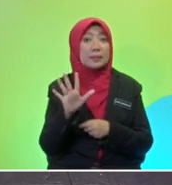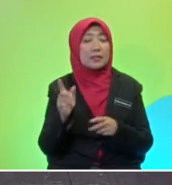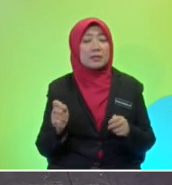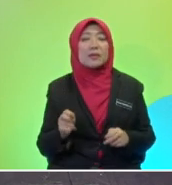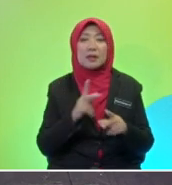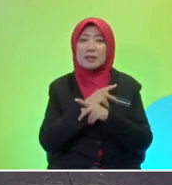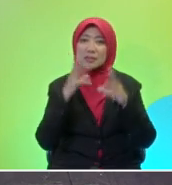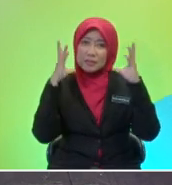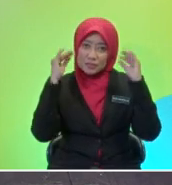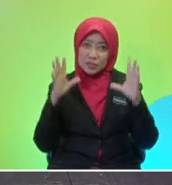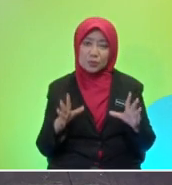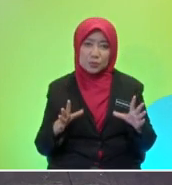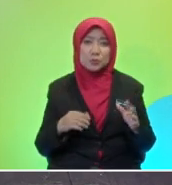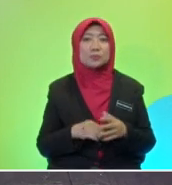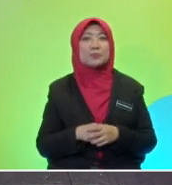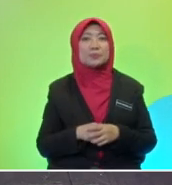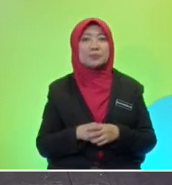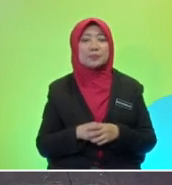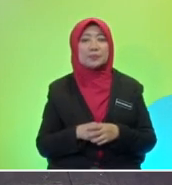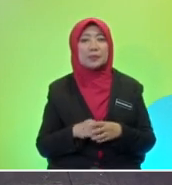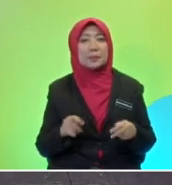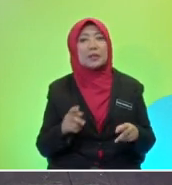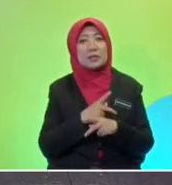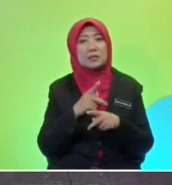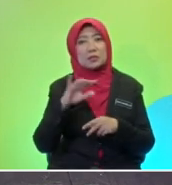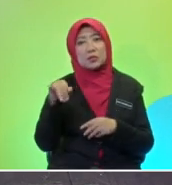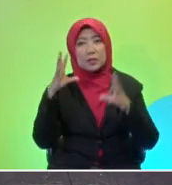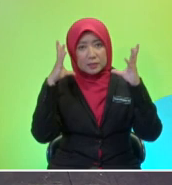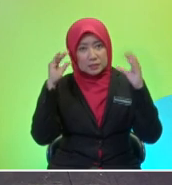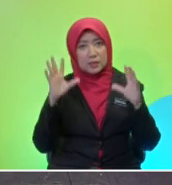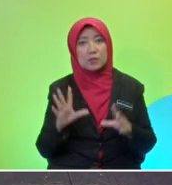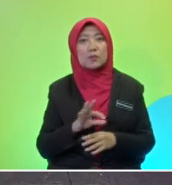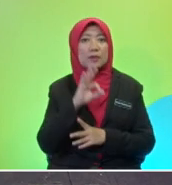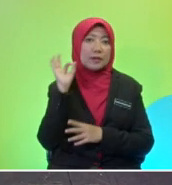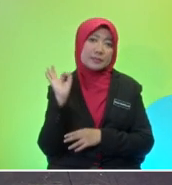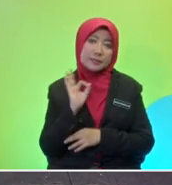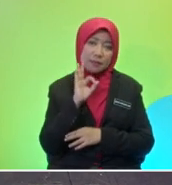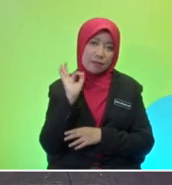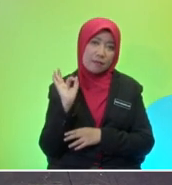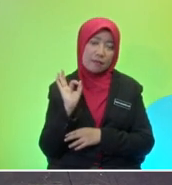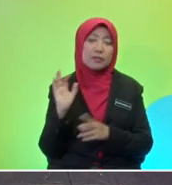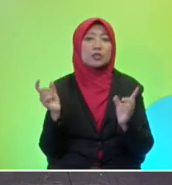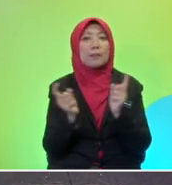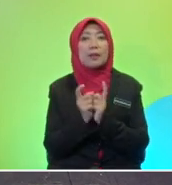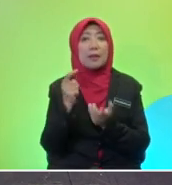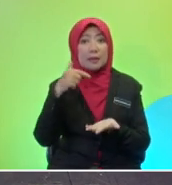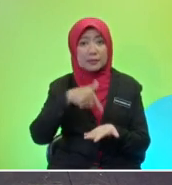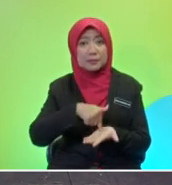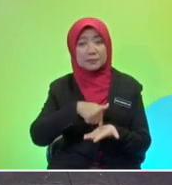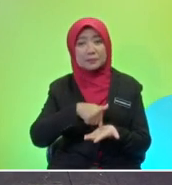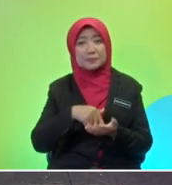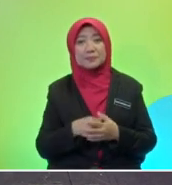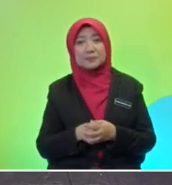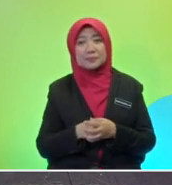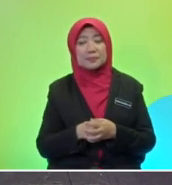juga semangat sekali lagi dan tidak lupa juga terima kasih kepada juru basic kita cek dulu sehingga kita berjumpa lagi ya nantikan